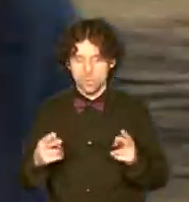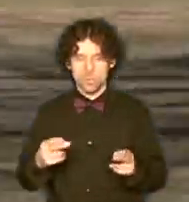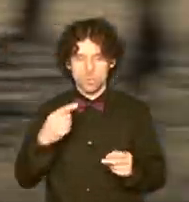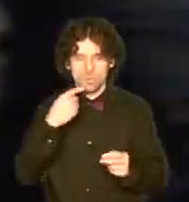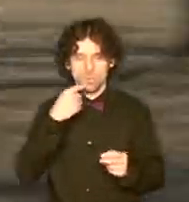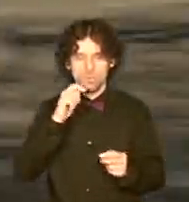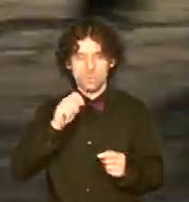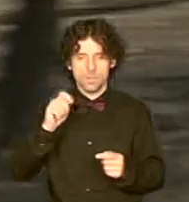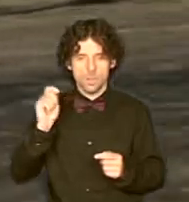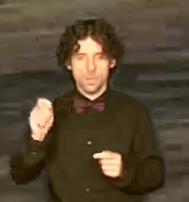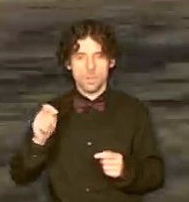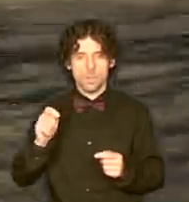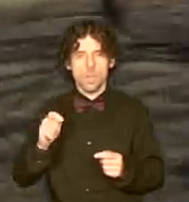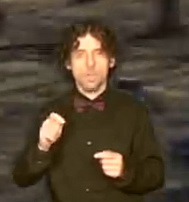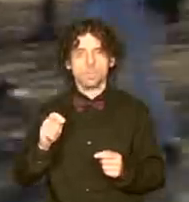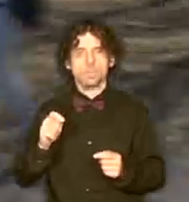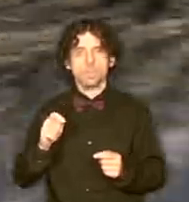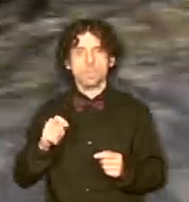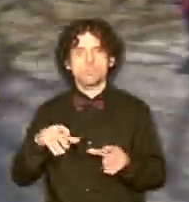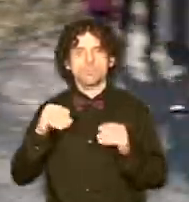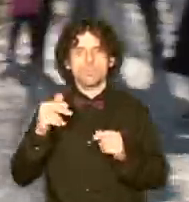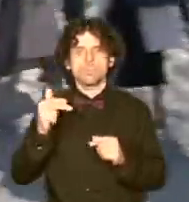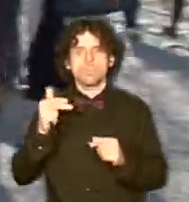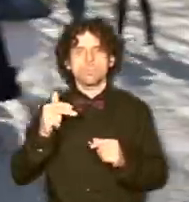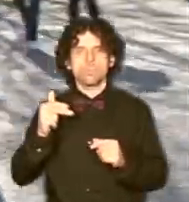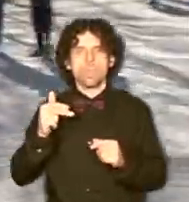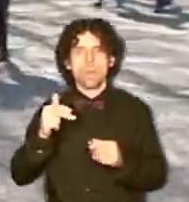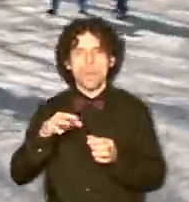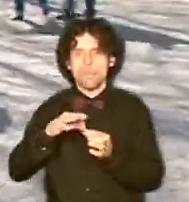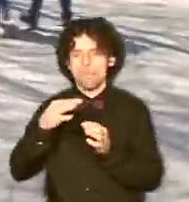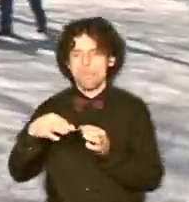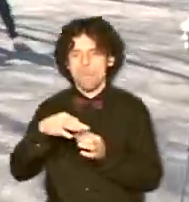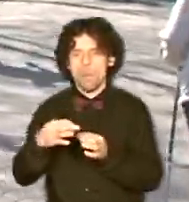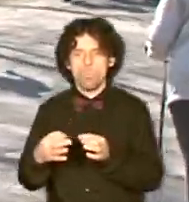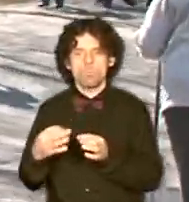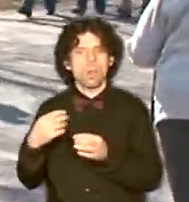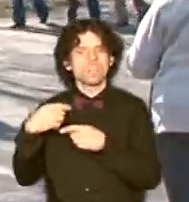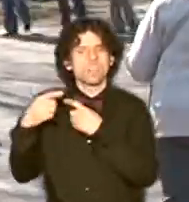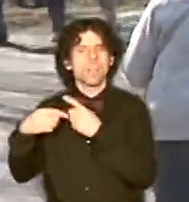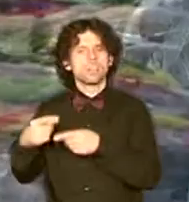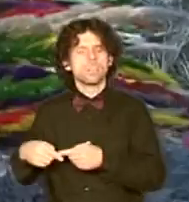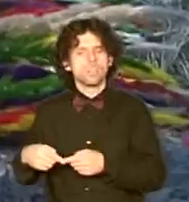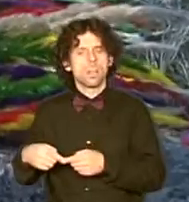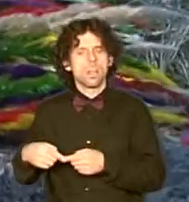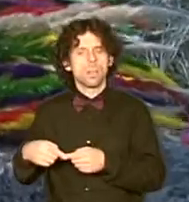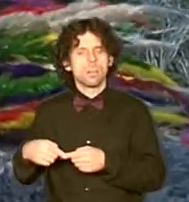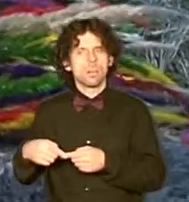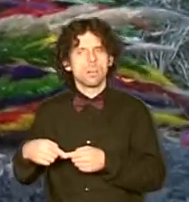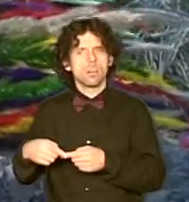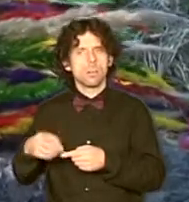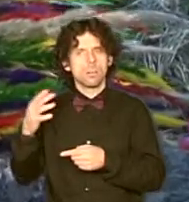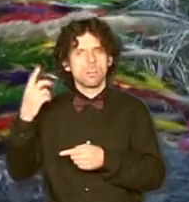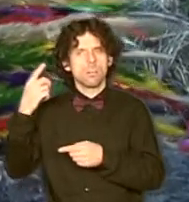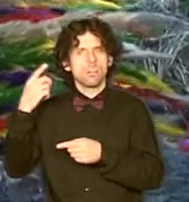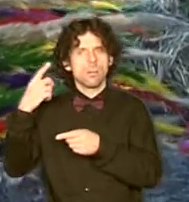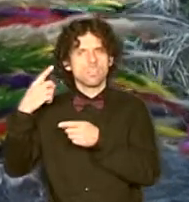Okres Wielkanocny rozpoczyna Niedziela Palmowa. Jakie związane są z tym obyczaje i tradycje? Obyczaje do